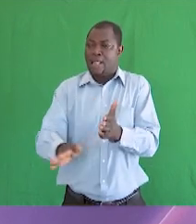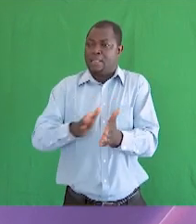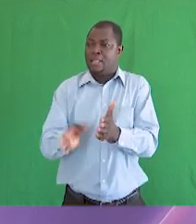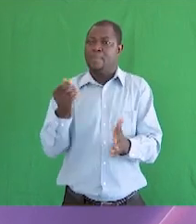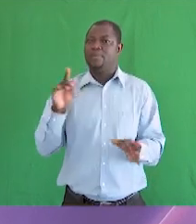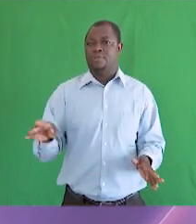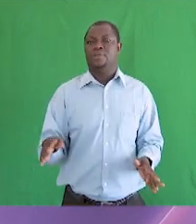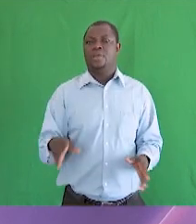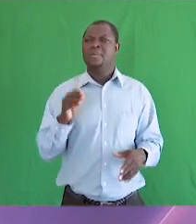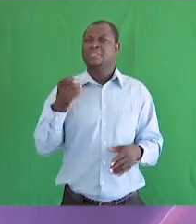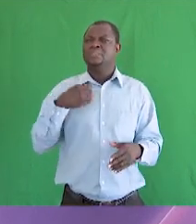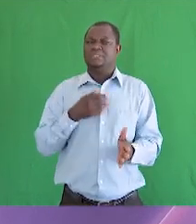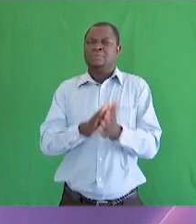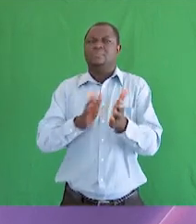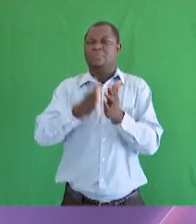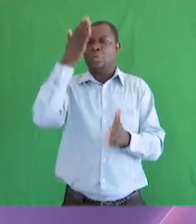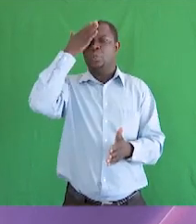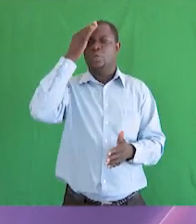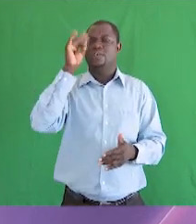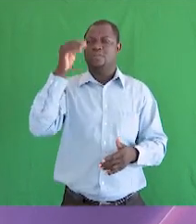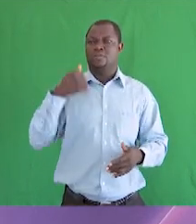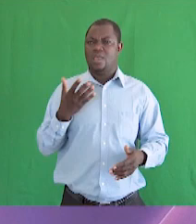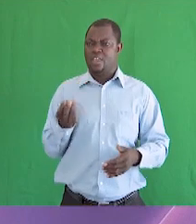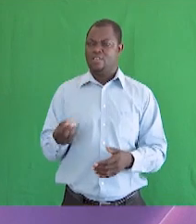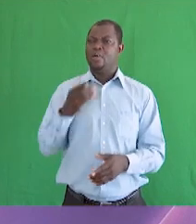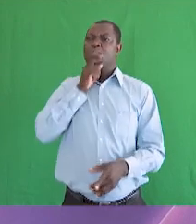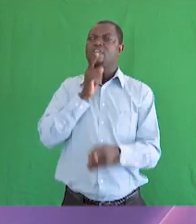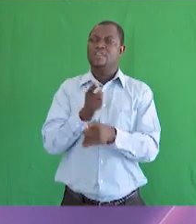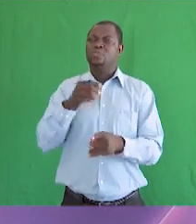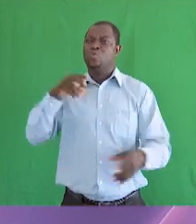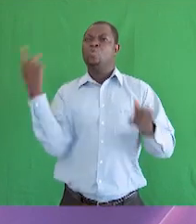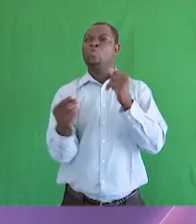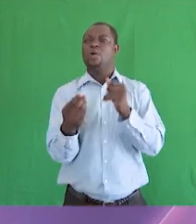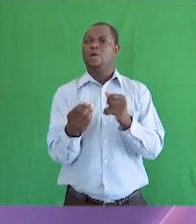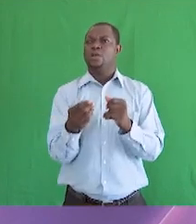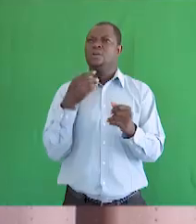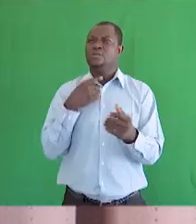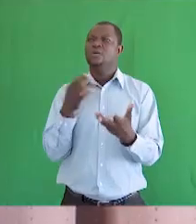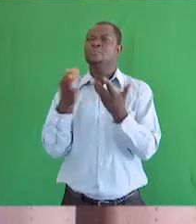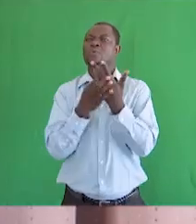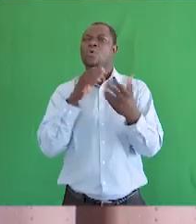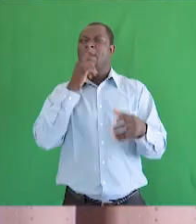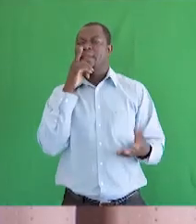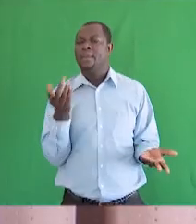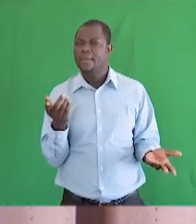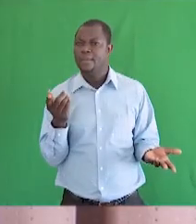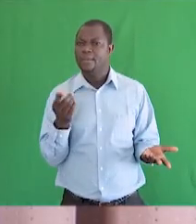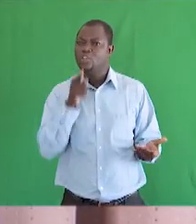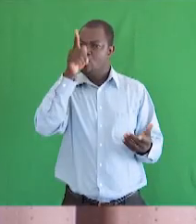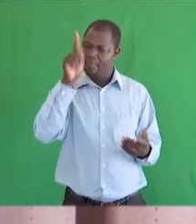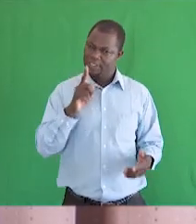Ko ndinoroorwa naniko kana muchiti ndakadana nemukomana maenda marova. Ndochiwani kwanguvai